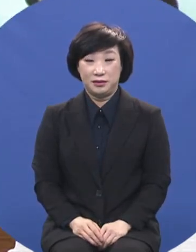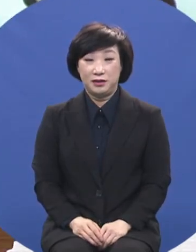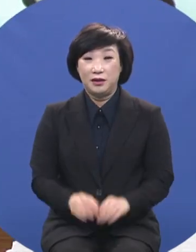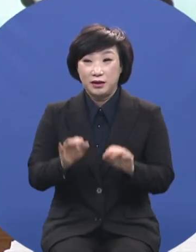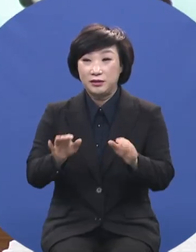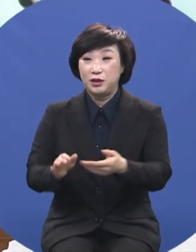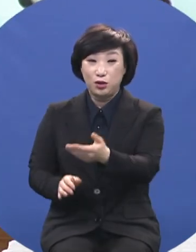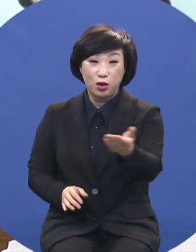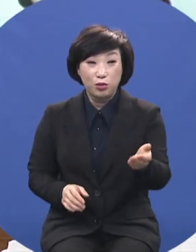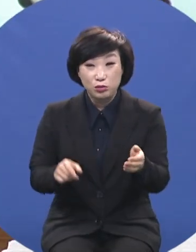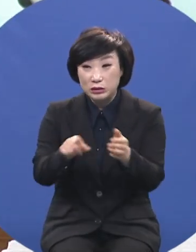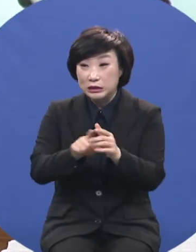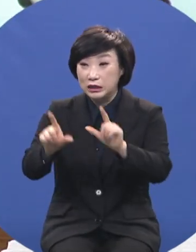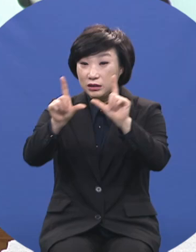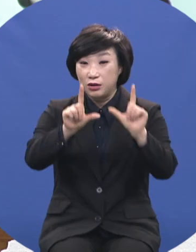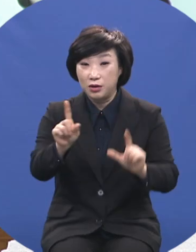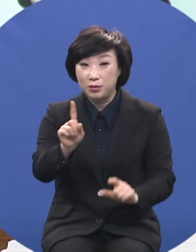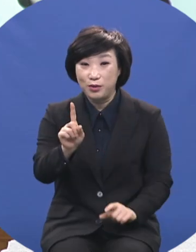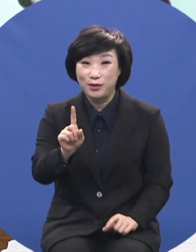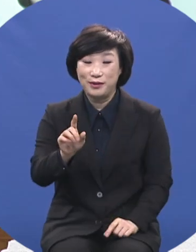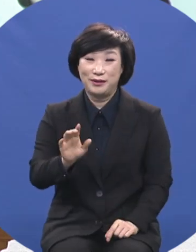그런데 마치 신앙생활을